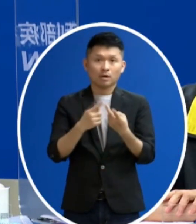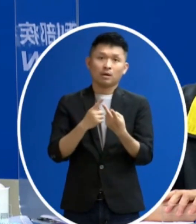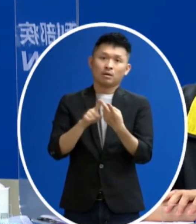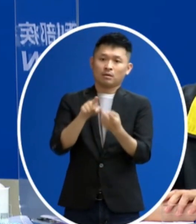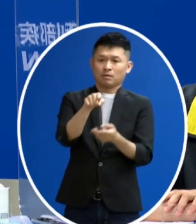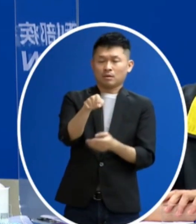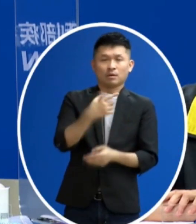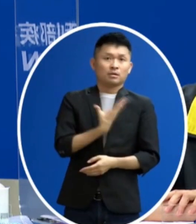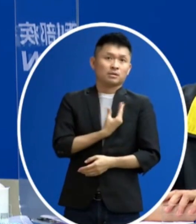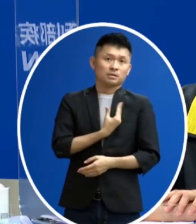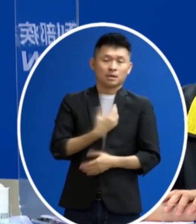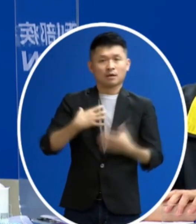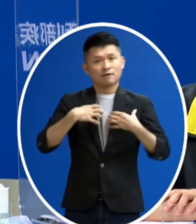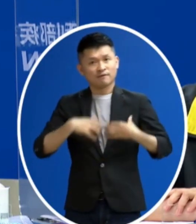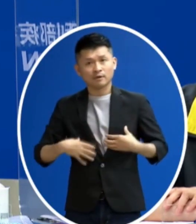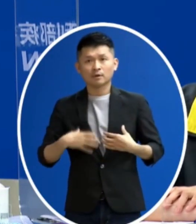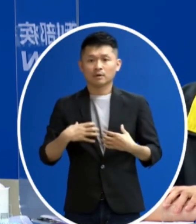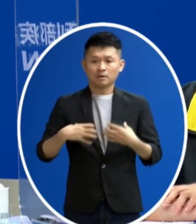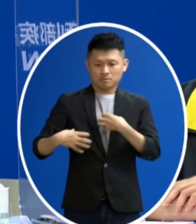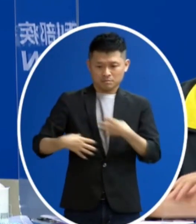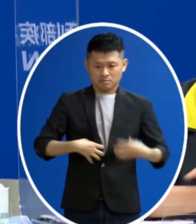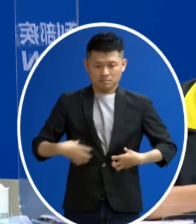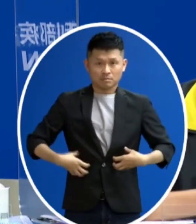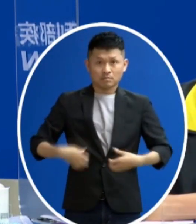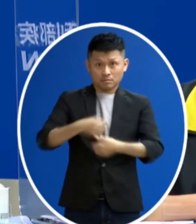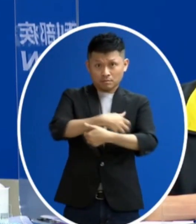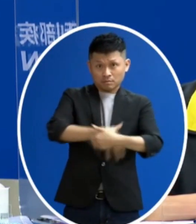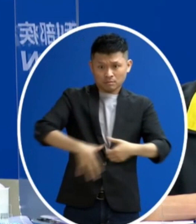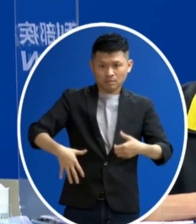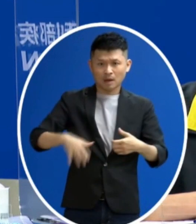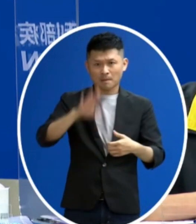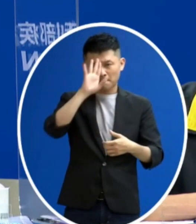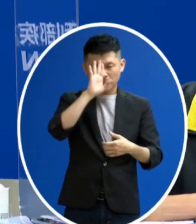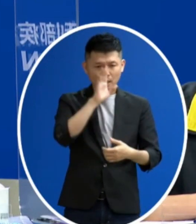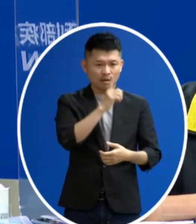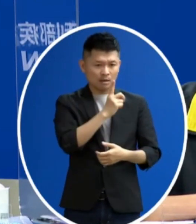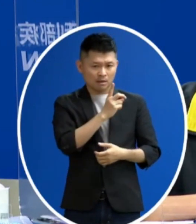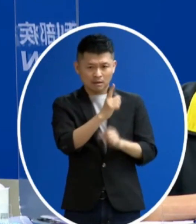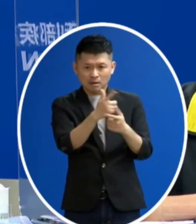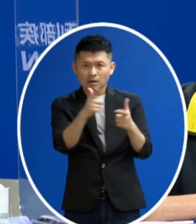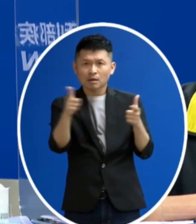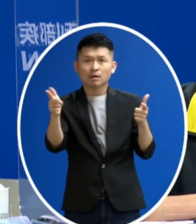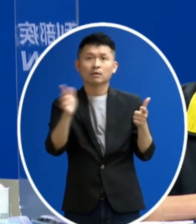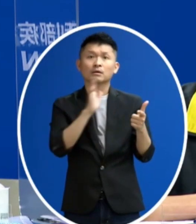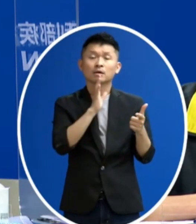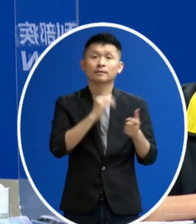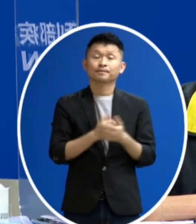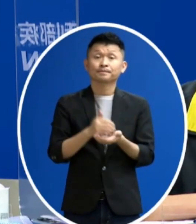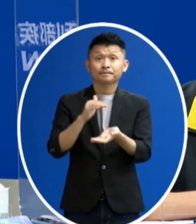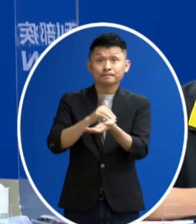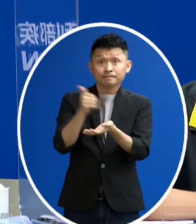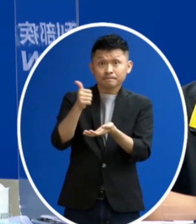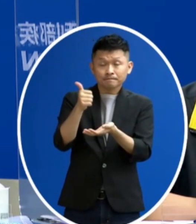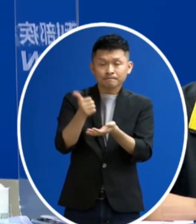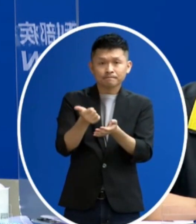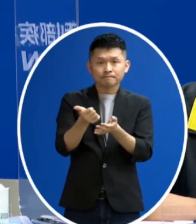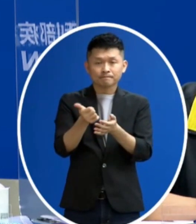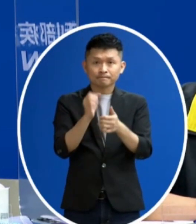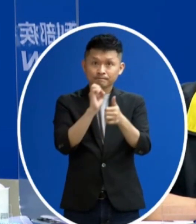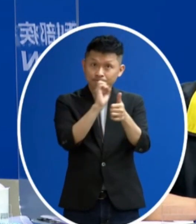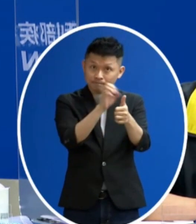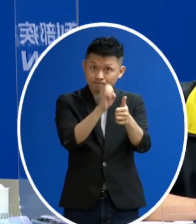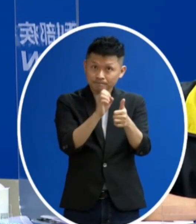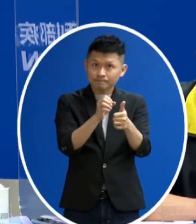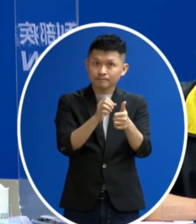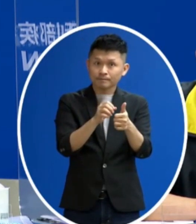脏。然后肺，然后就每个系统可能就是都组合不同，但总而言之，这个让医生知道早期的介入